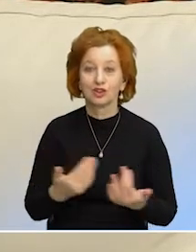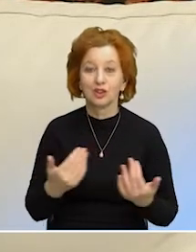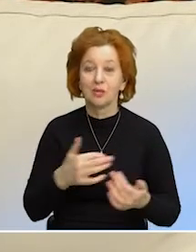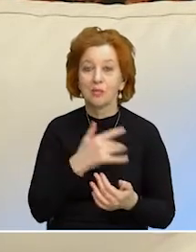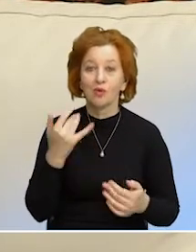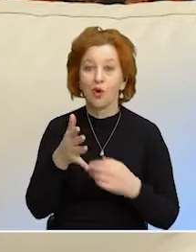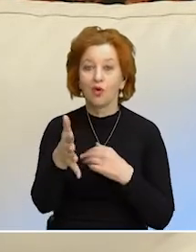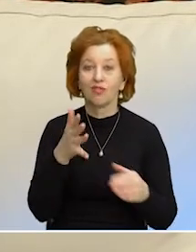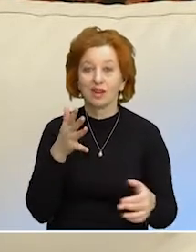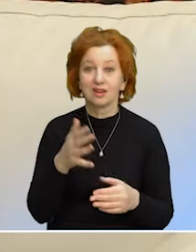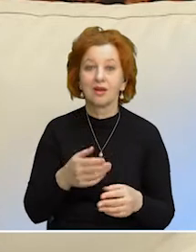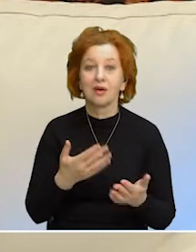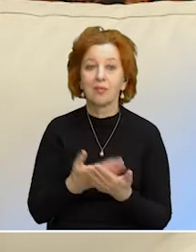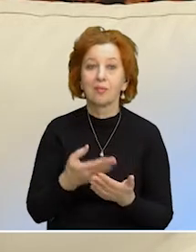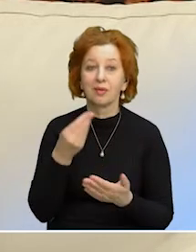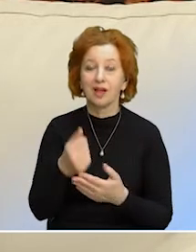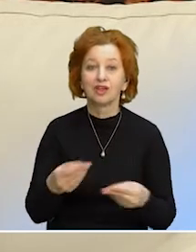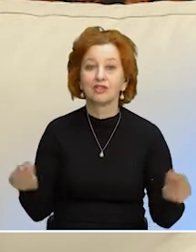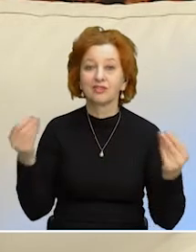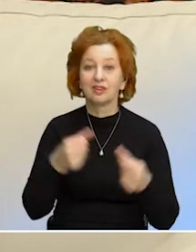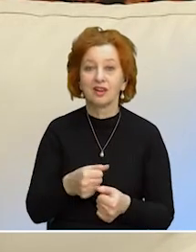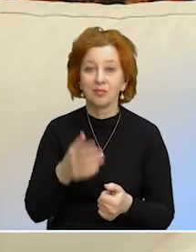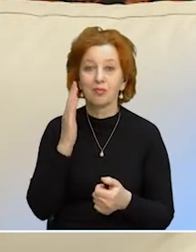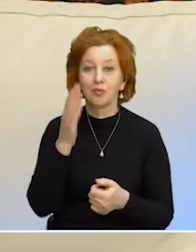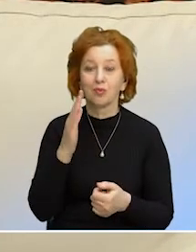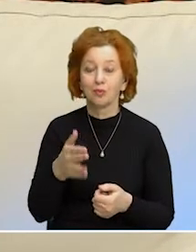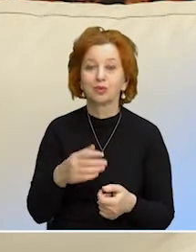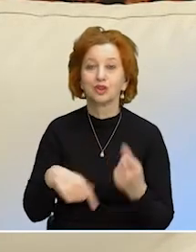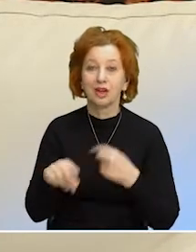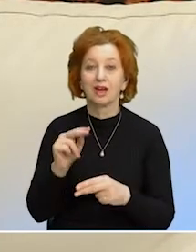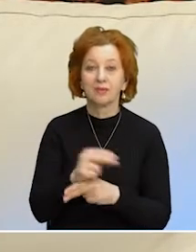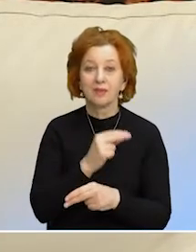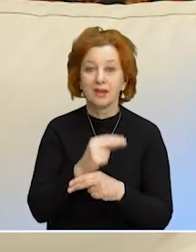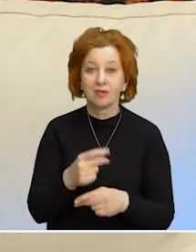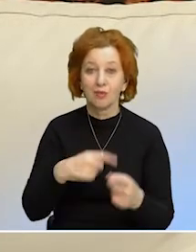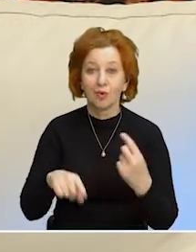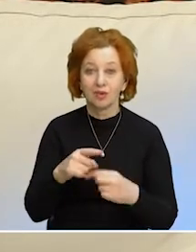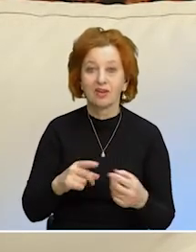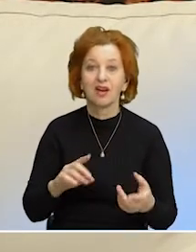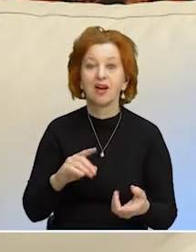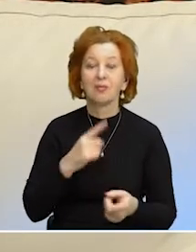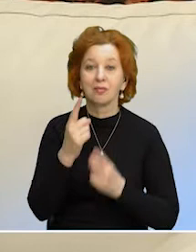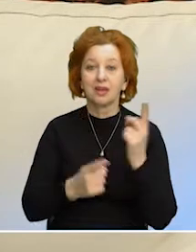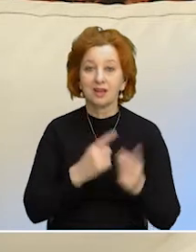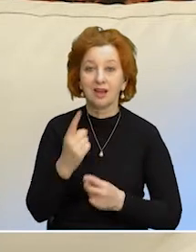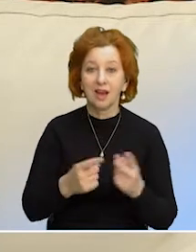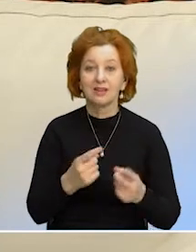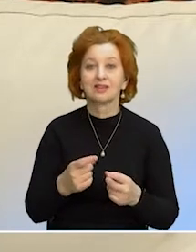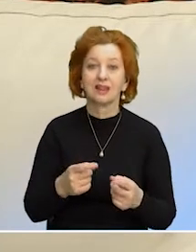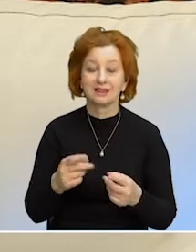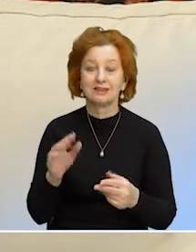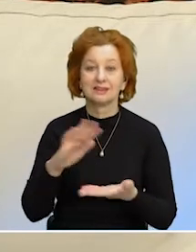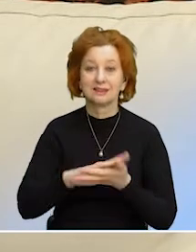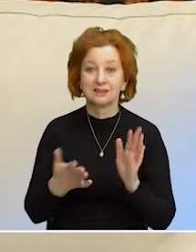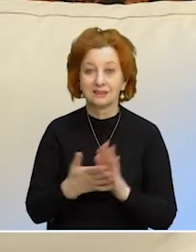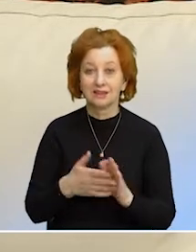жители многоквартирных домов платят в складчину в счет будущих своих ремонтов капитальных, когда целиком меняется инженерная